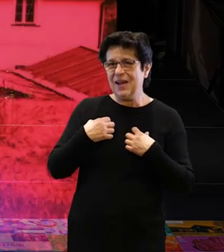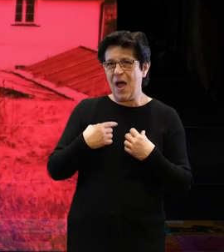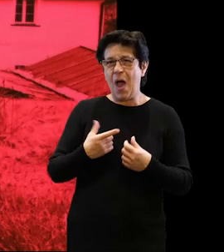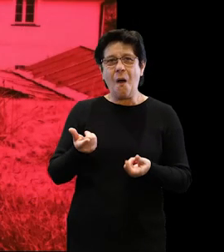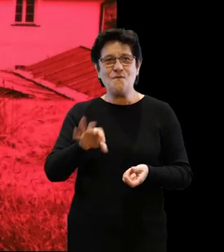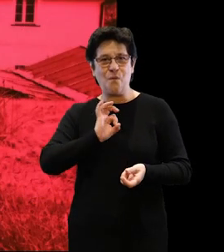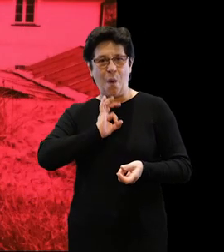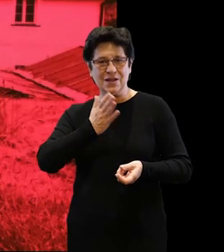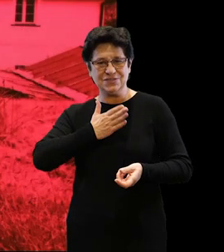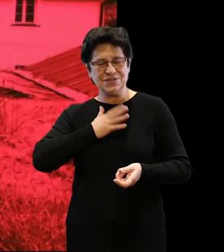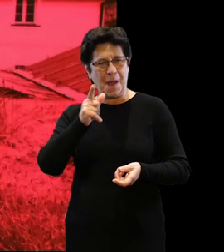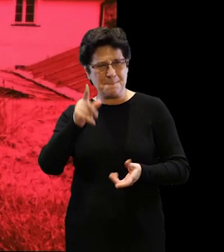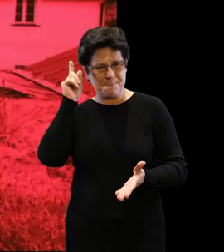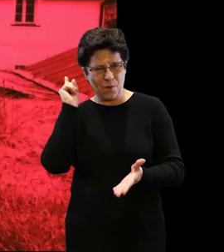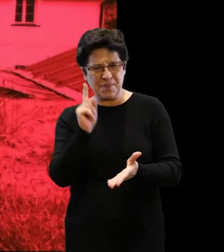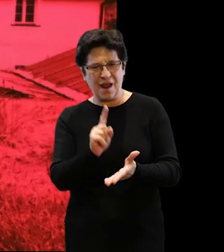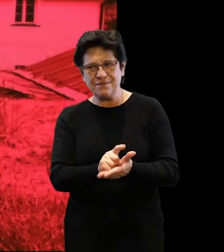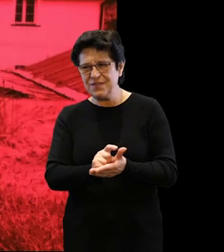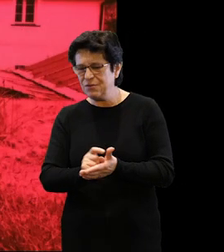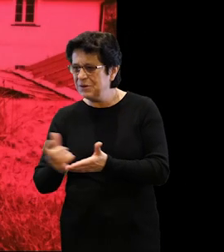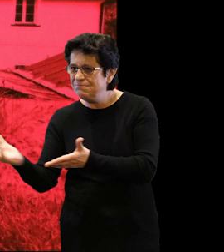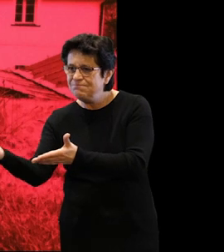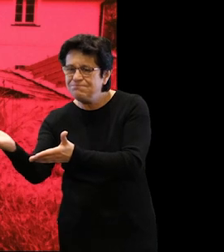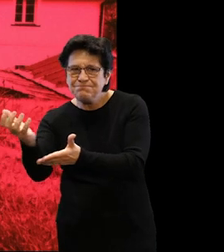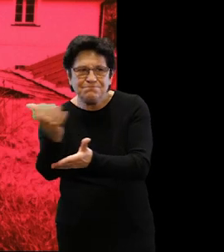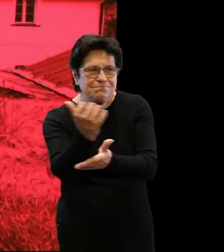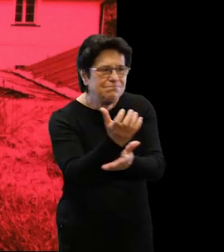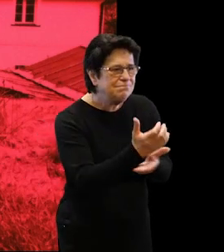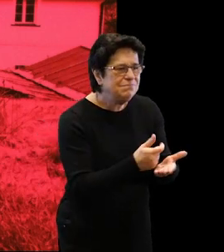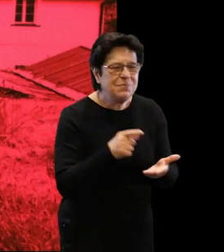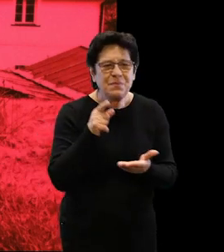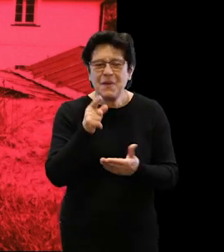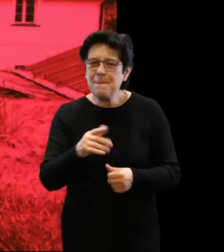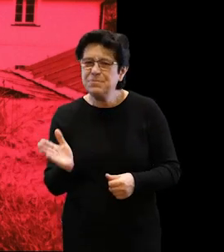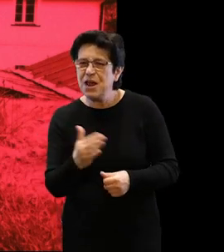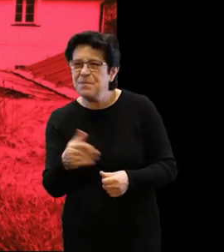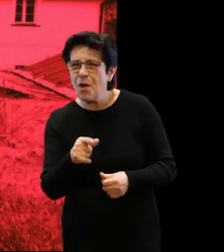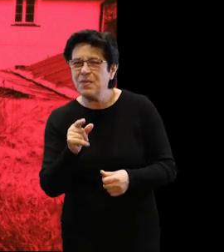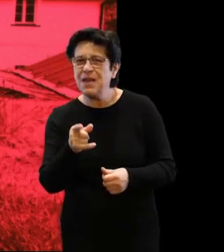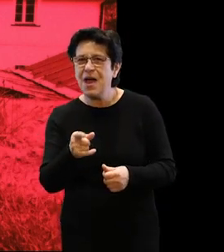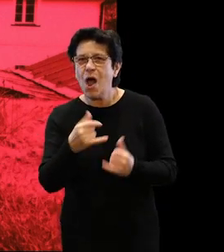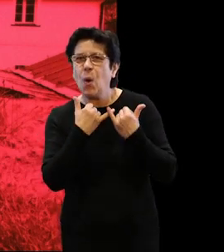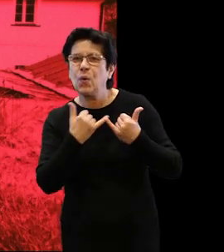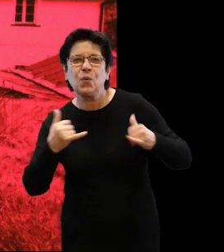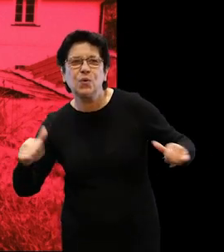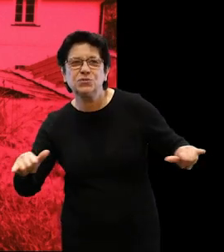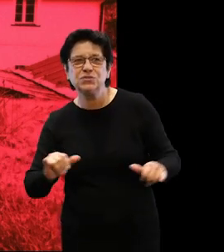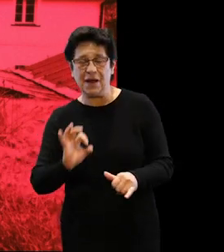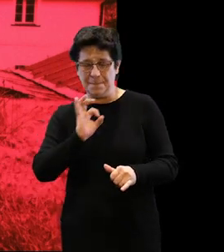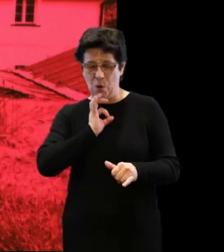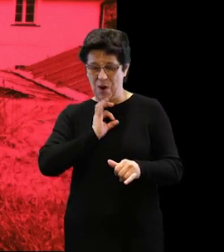właściciele które potrafiły zgromadzić spory zbiór przedmiotów związanych z tamtymi rejonami bo nie